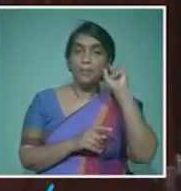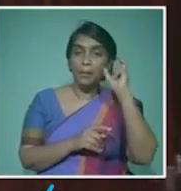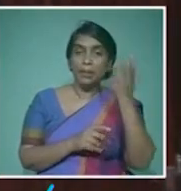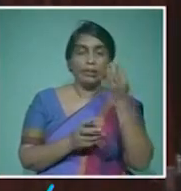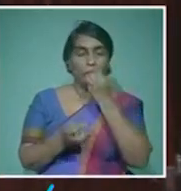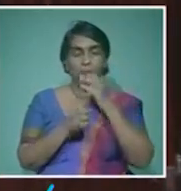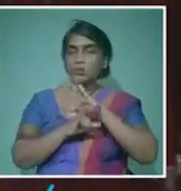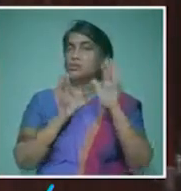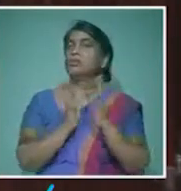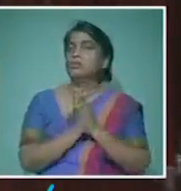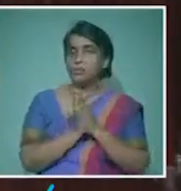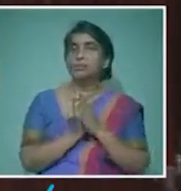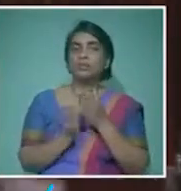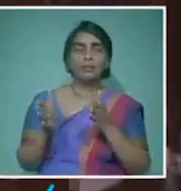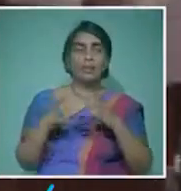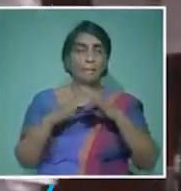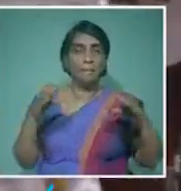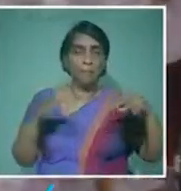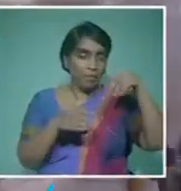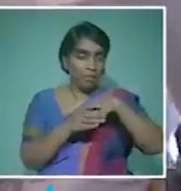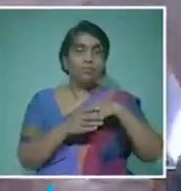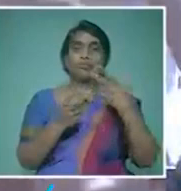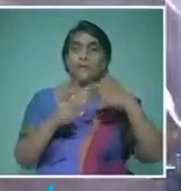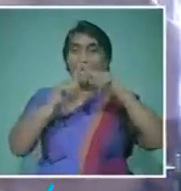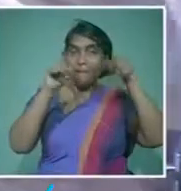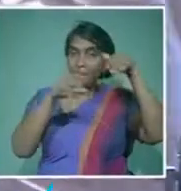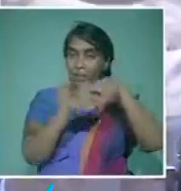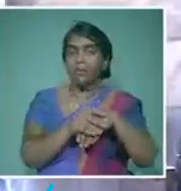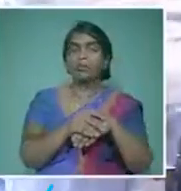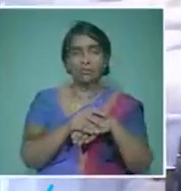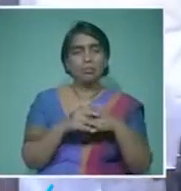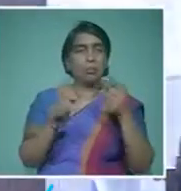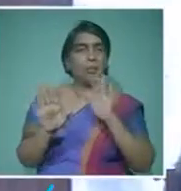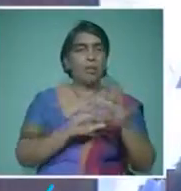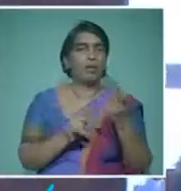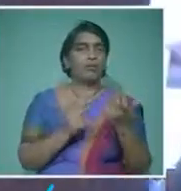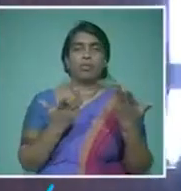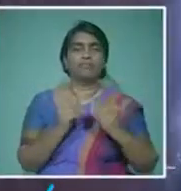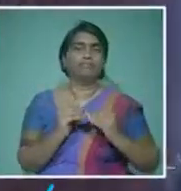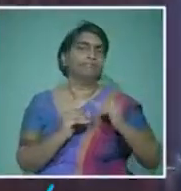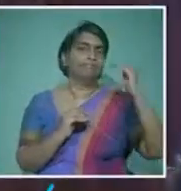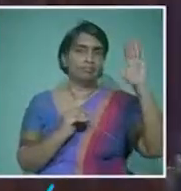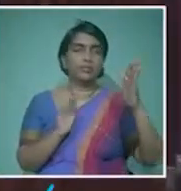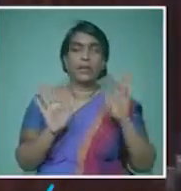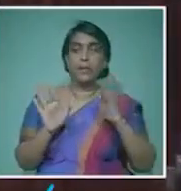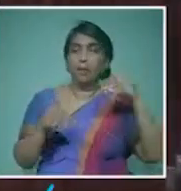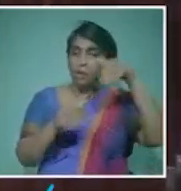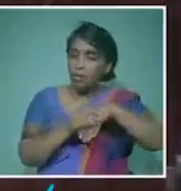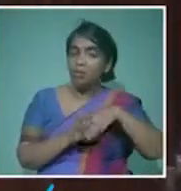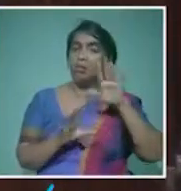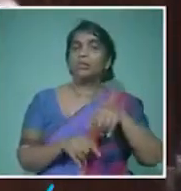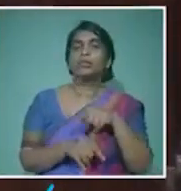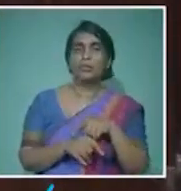athulu thawa anikut ewadath me asurum obathumala yamkisi kramavediyak man ahanne me palna mila asurum karanna puluwam asurum karapuwama ekata